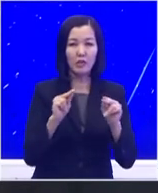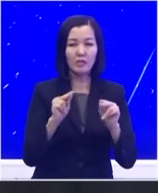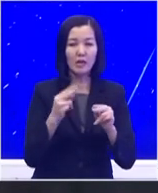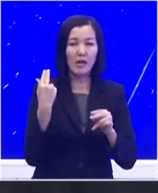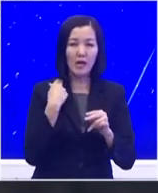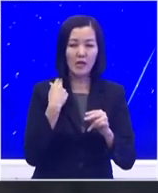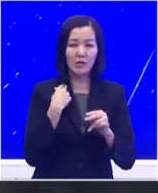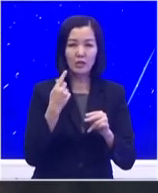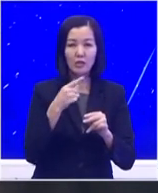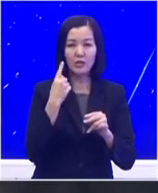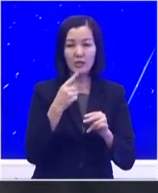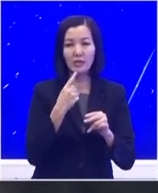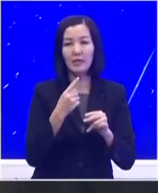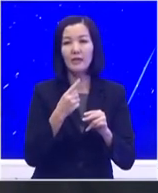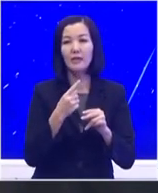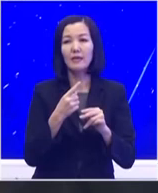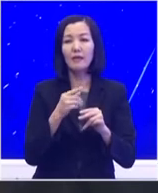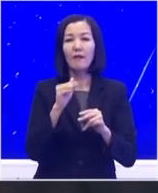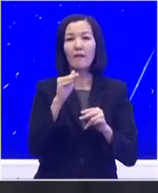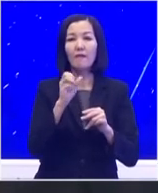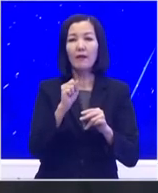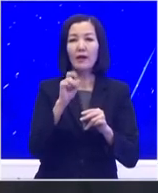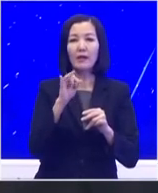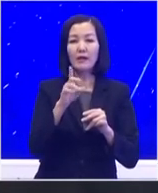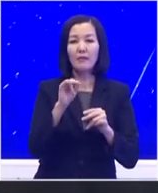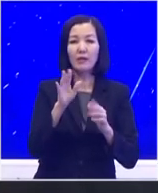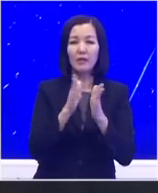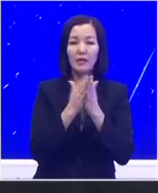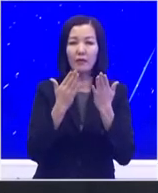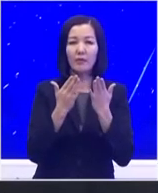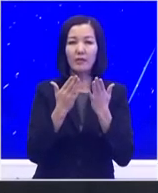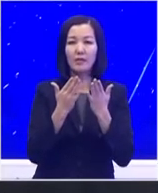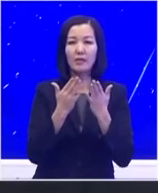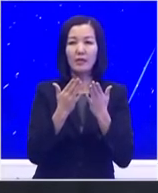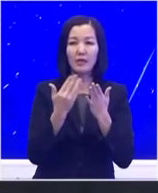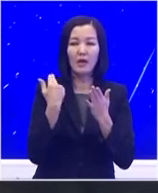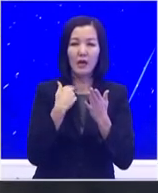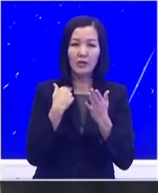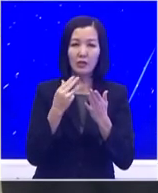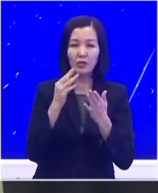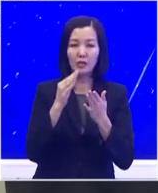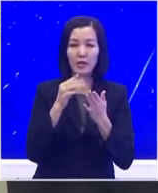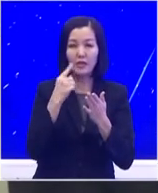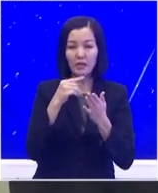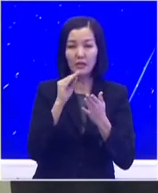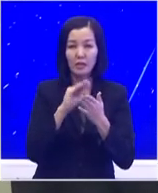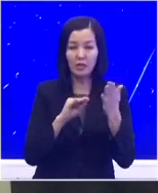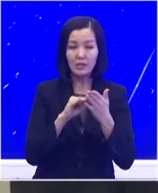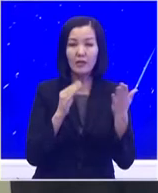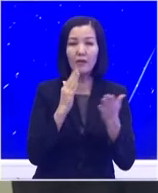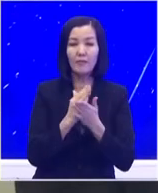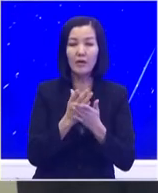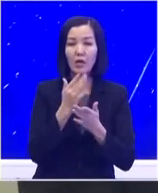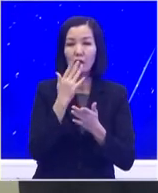ағылшынында осы Фарабидің еңбектері жөнінде еңбек шықты ағылшынында. Енді қазіргі кезде тағы біраз шет